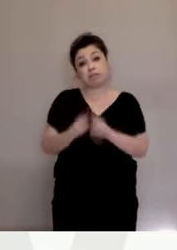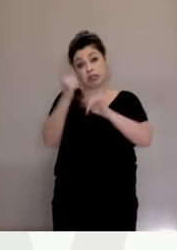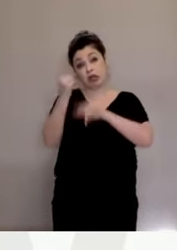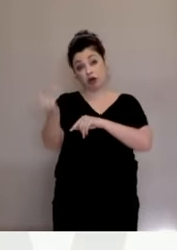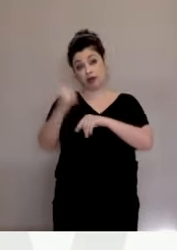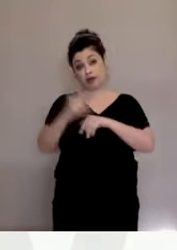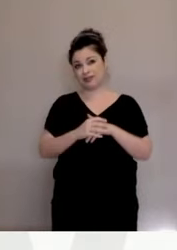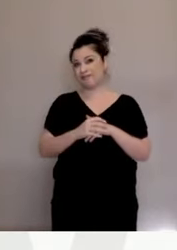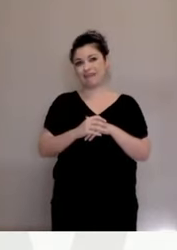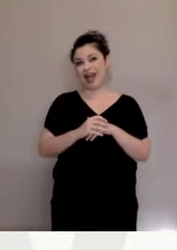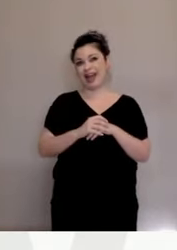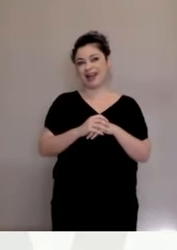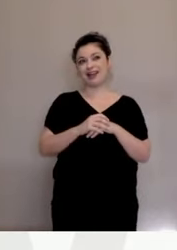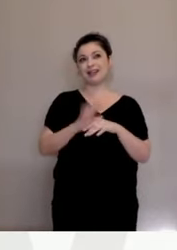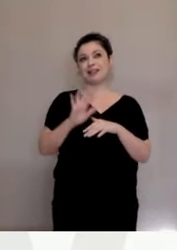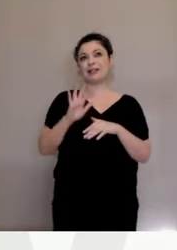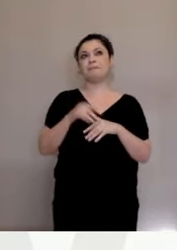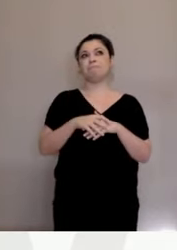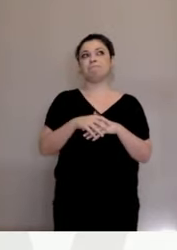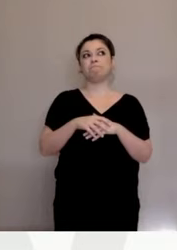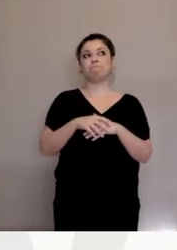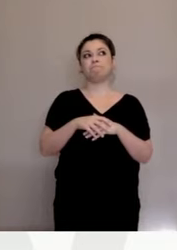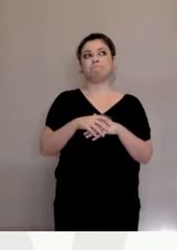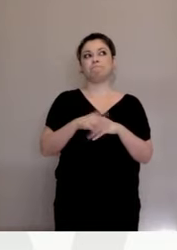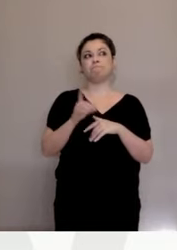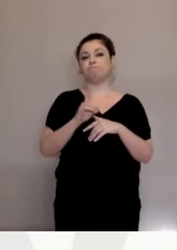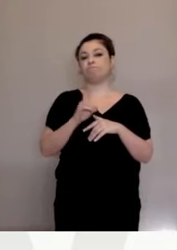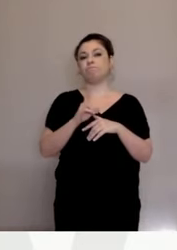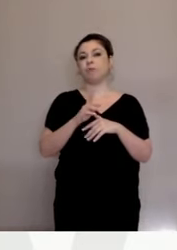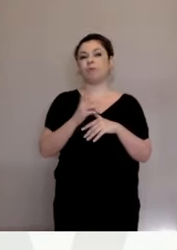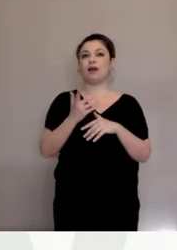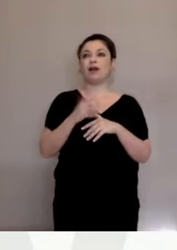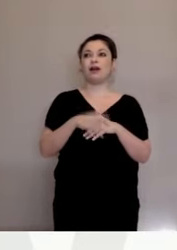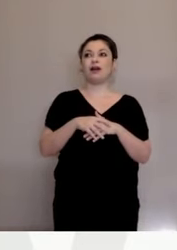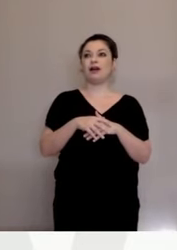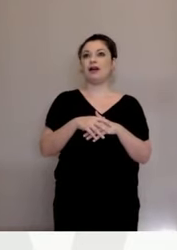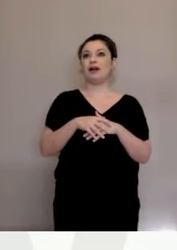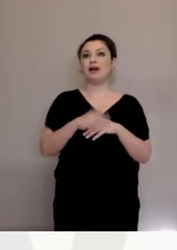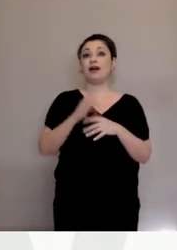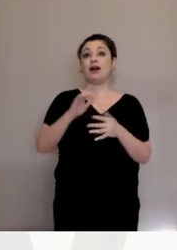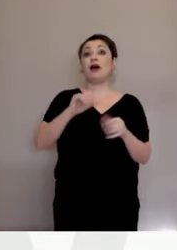Ma non si fa in poco tempo